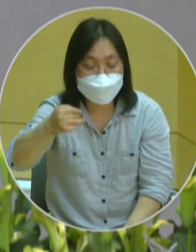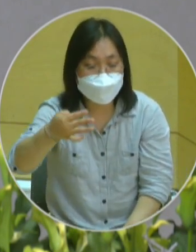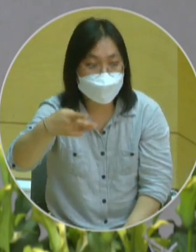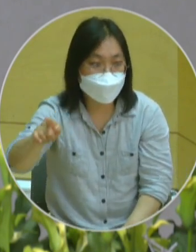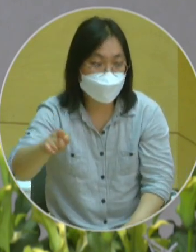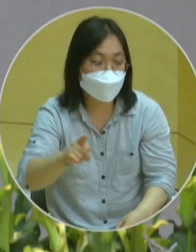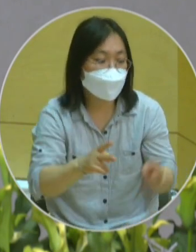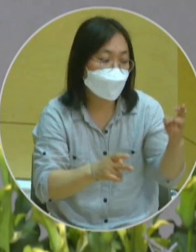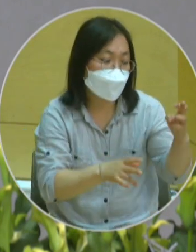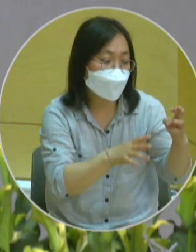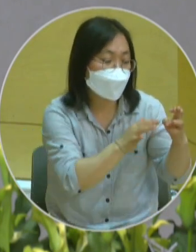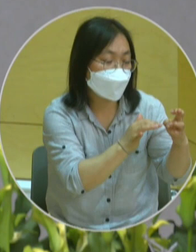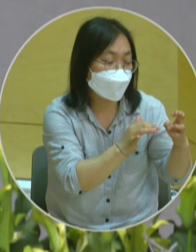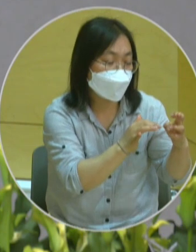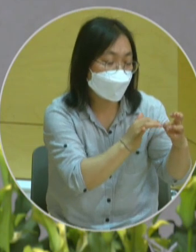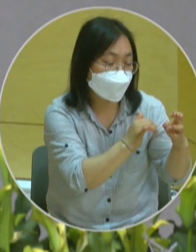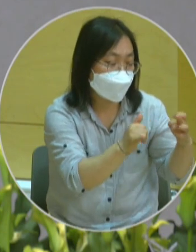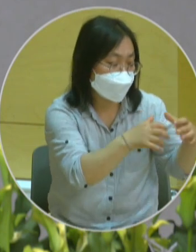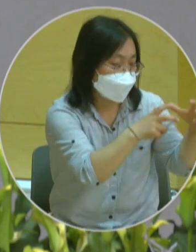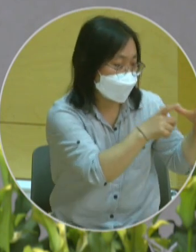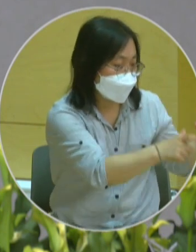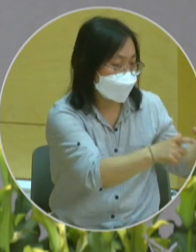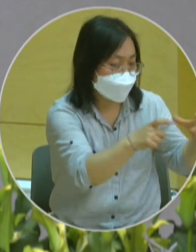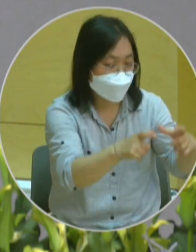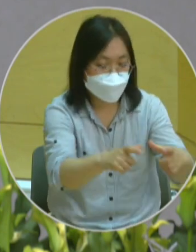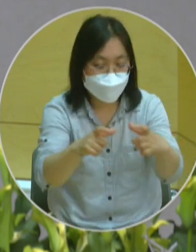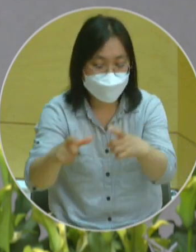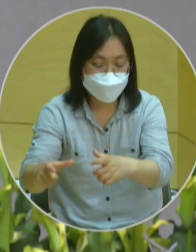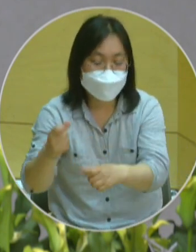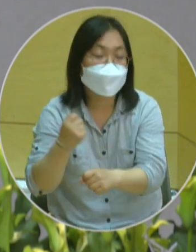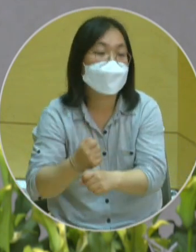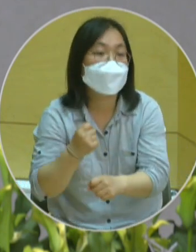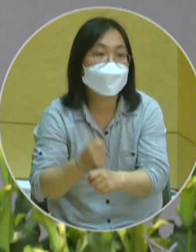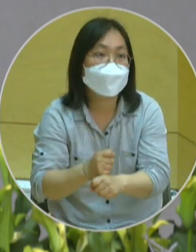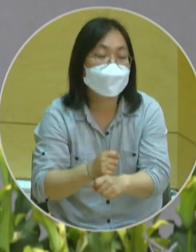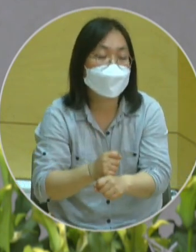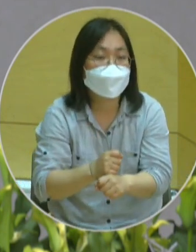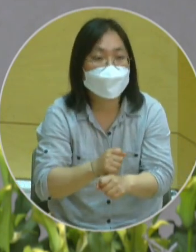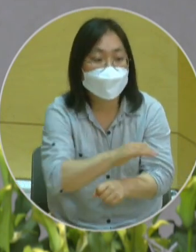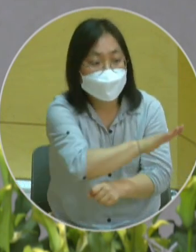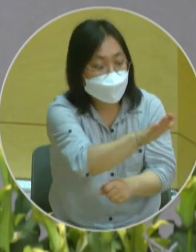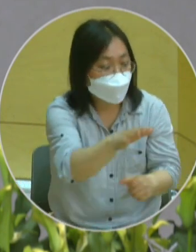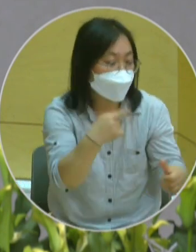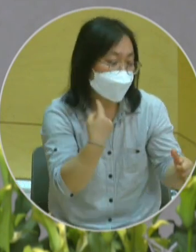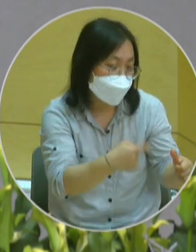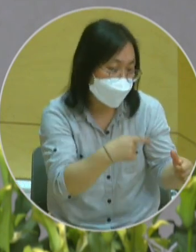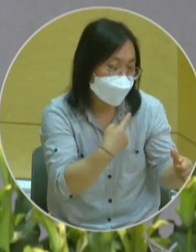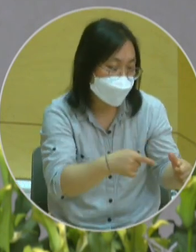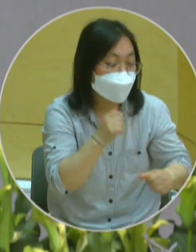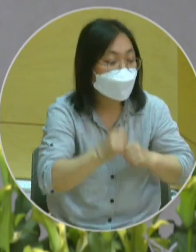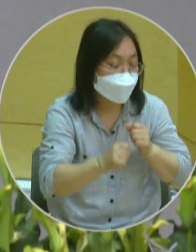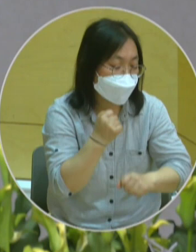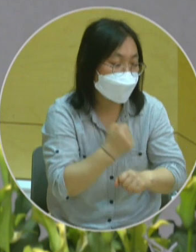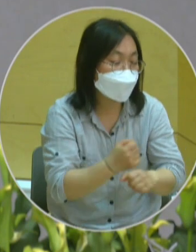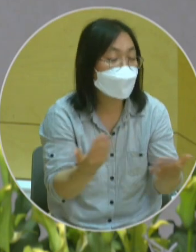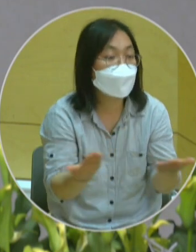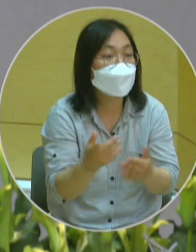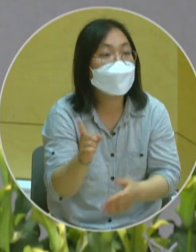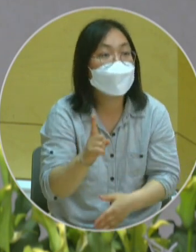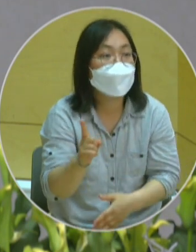12명씩 구성된 작은 공동체를 전국에 조직을 했어요. 조직을 해서 그들에게 가르치고 그들에게 행하게 한 것이